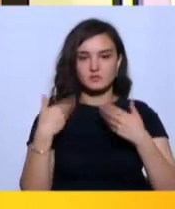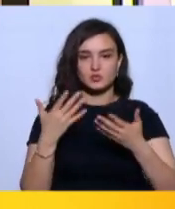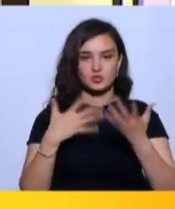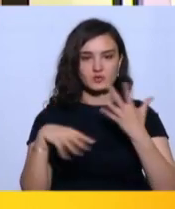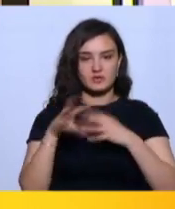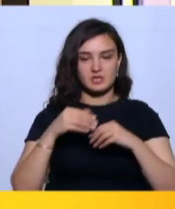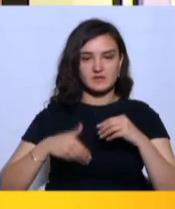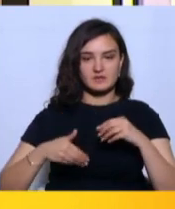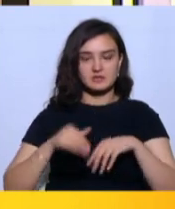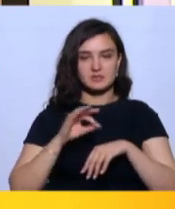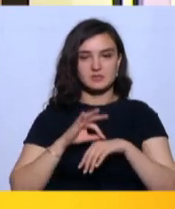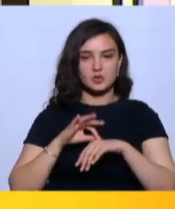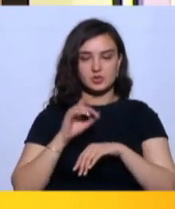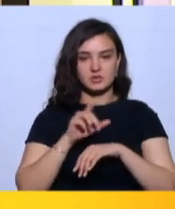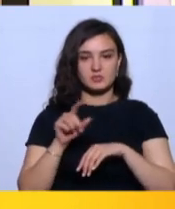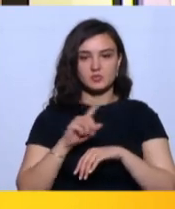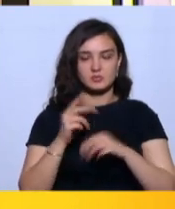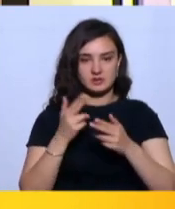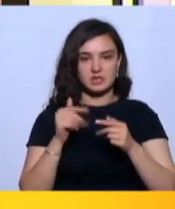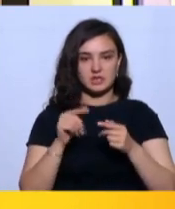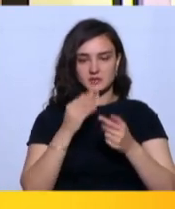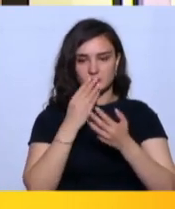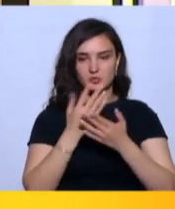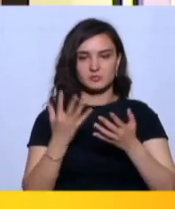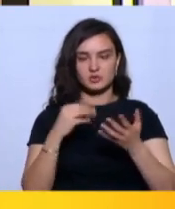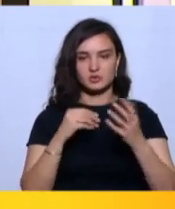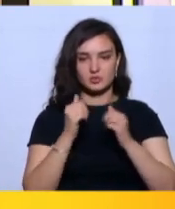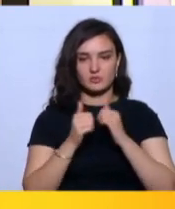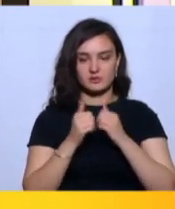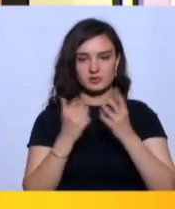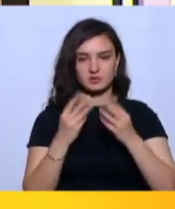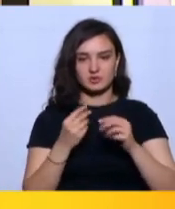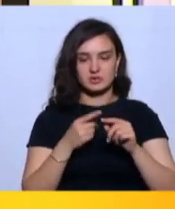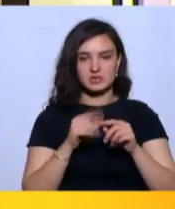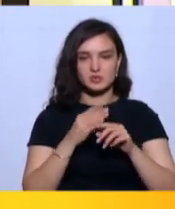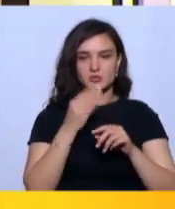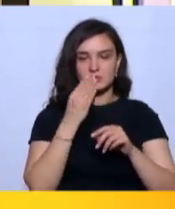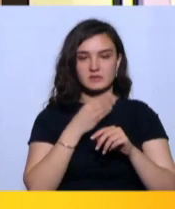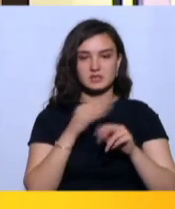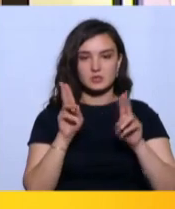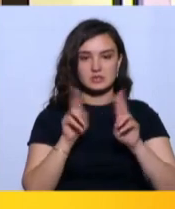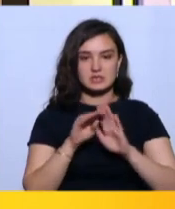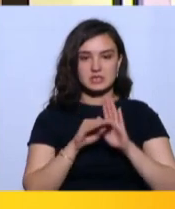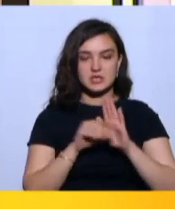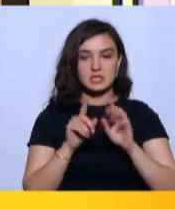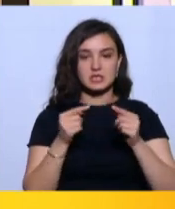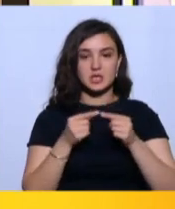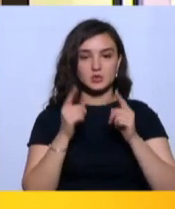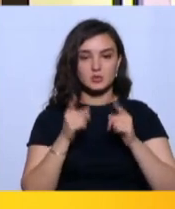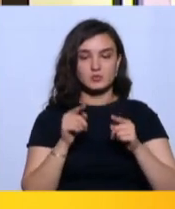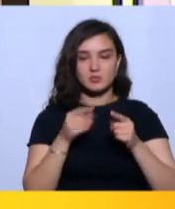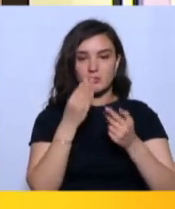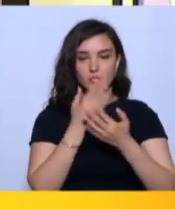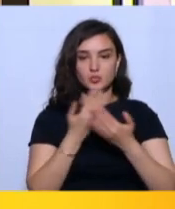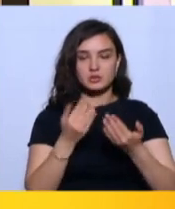ყველა ღვიძლის პათოლოგიის მქონე ადამიანს რომ დიახ ეს პროდუქტები ჩართეთ ყოველდღიურ რაციონში. ეს არის უნივერსალური წესი რომელიც ადასტურებს რომ ამ